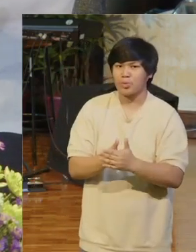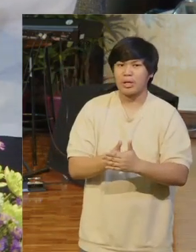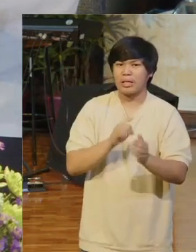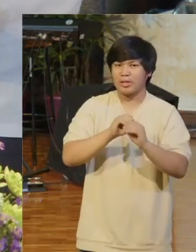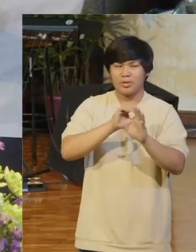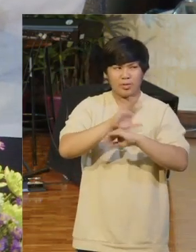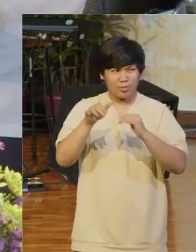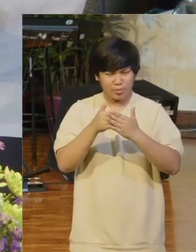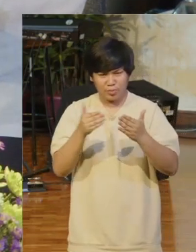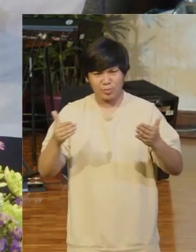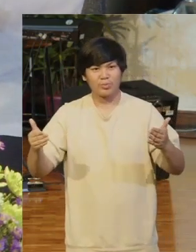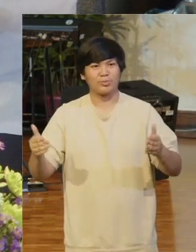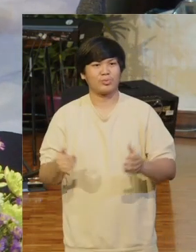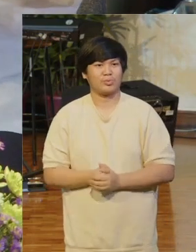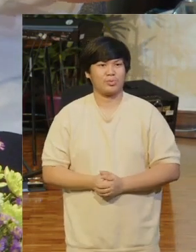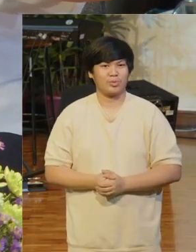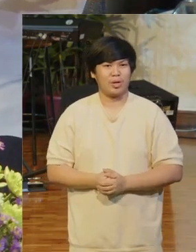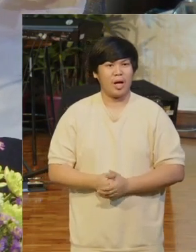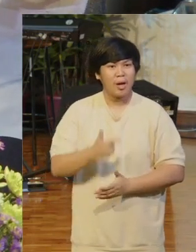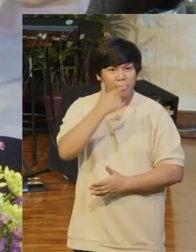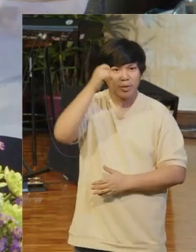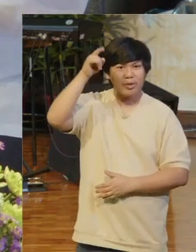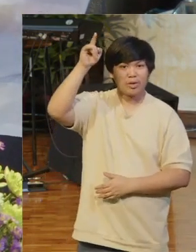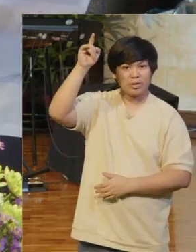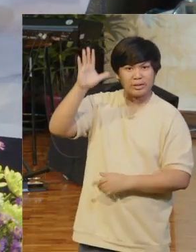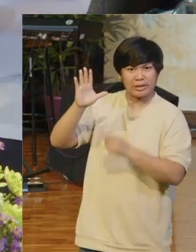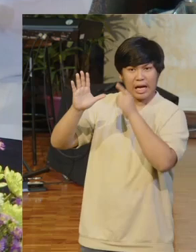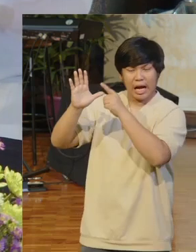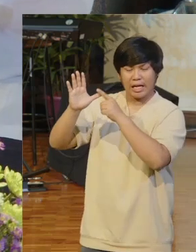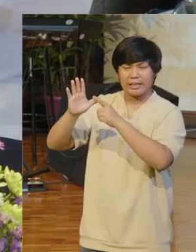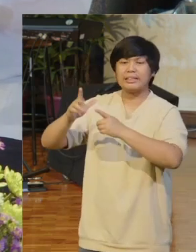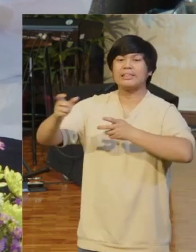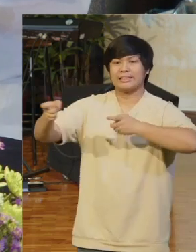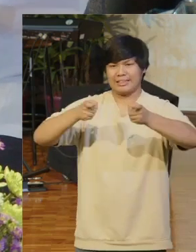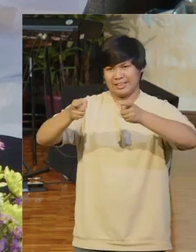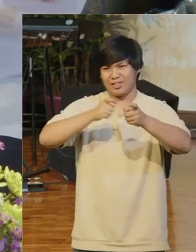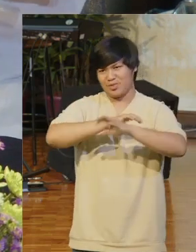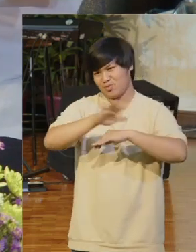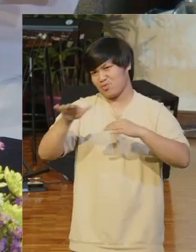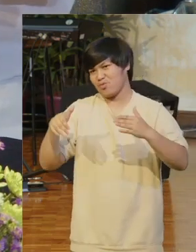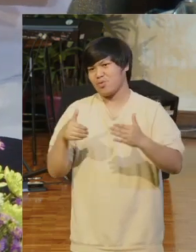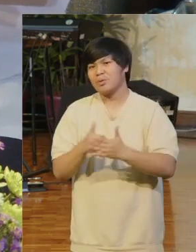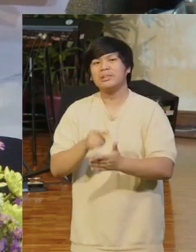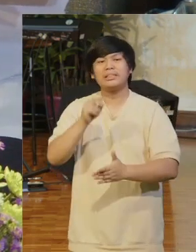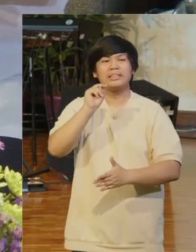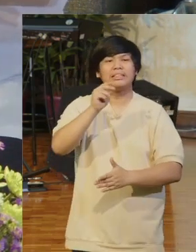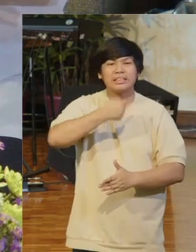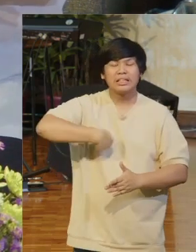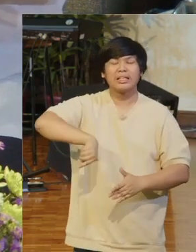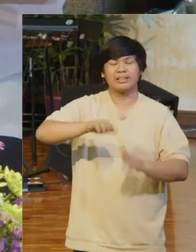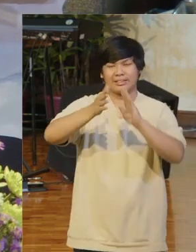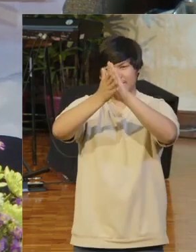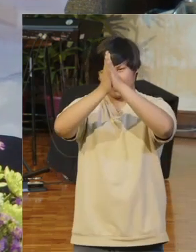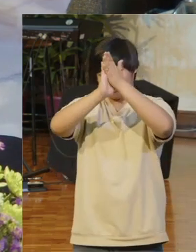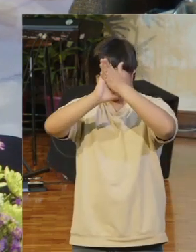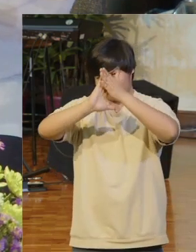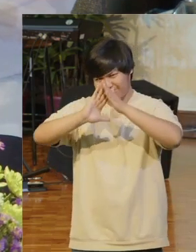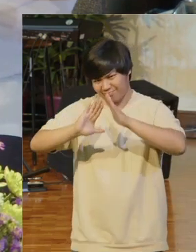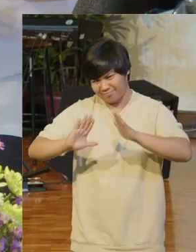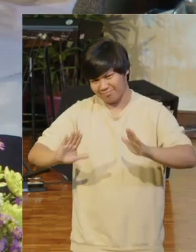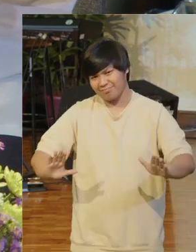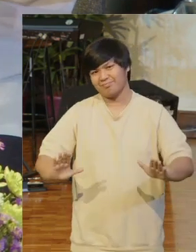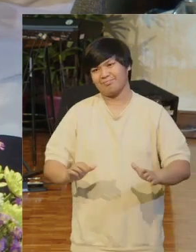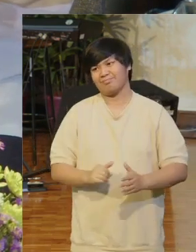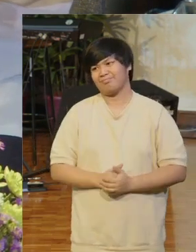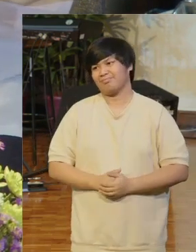lugar. Dahil siya ang naghahari sa lahat, panatag dapat ang ating loob sa lahat